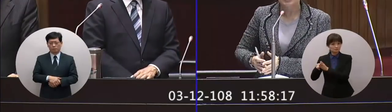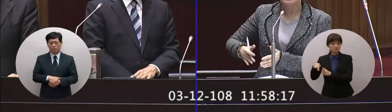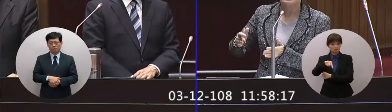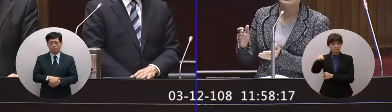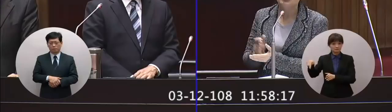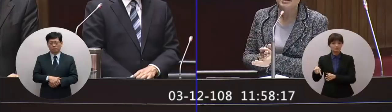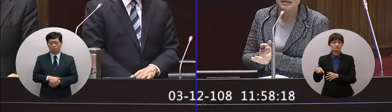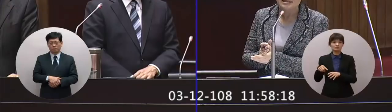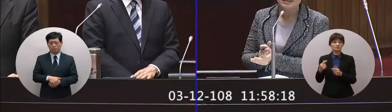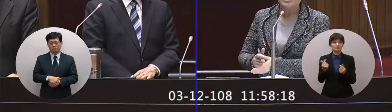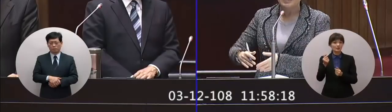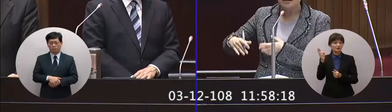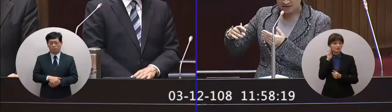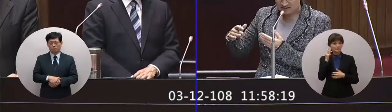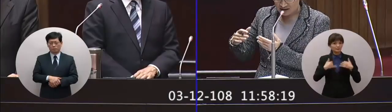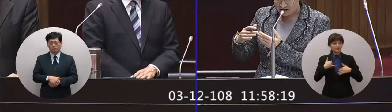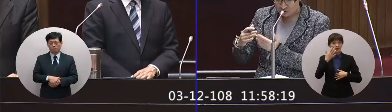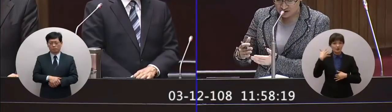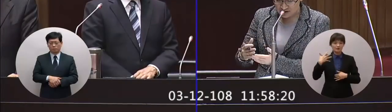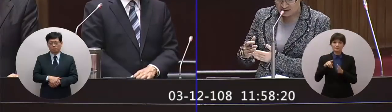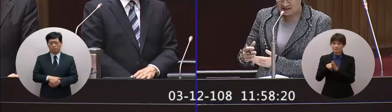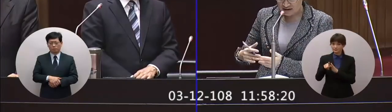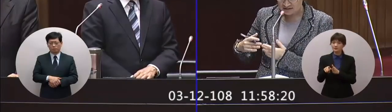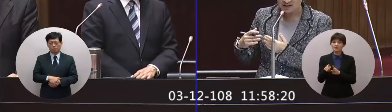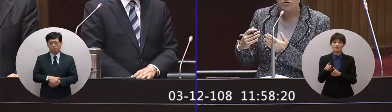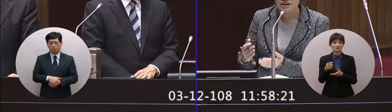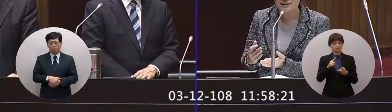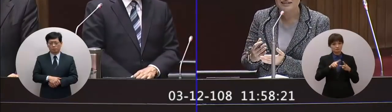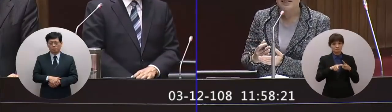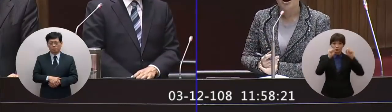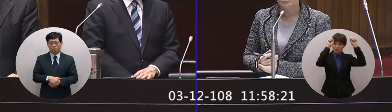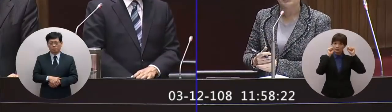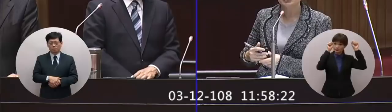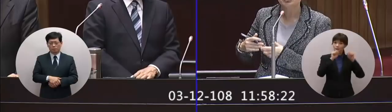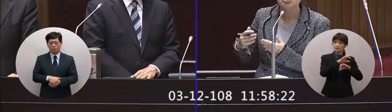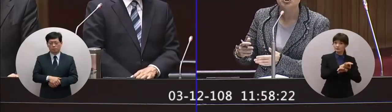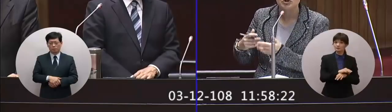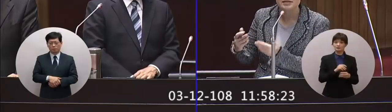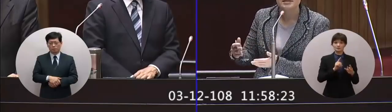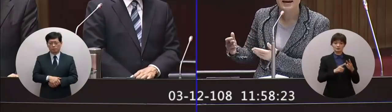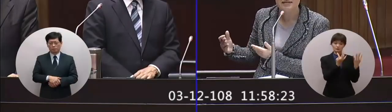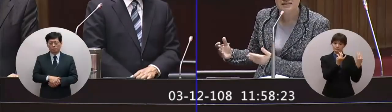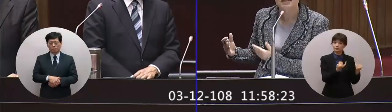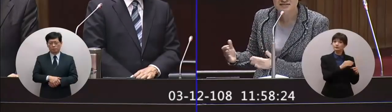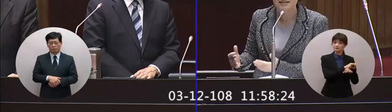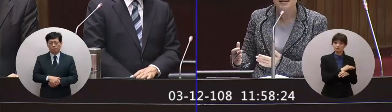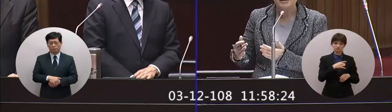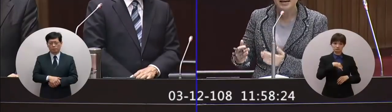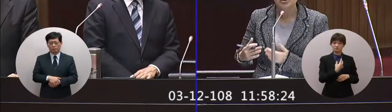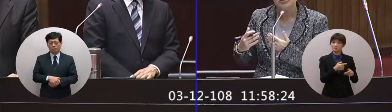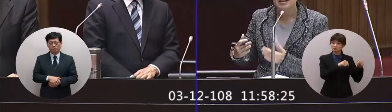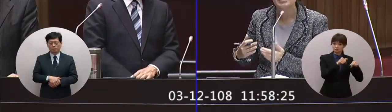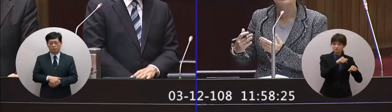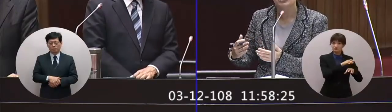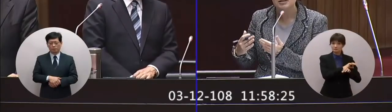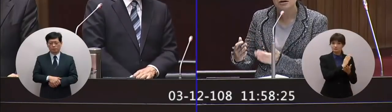教学，像音乐系、像这个音乐课、像体育课 或者是数学、自然课等等，